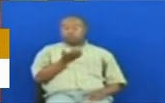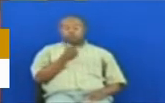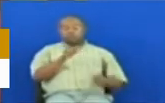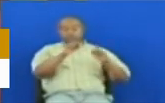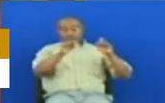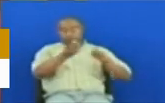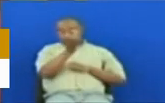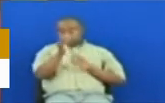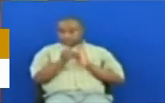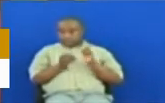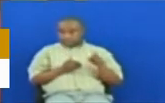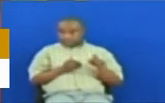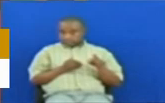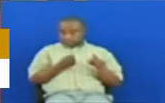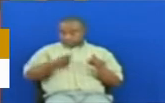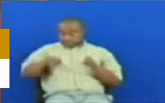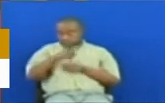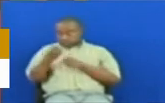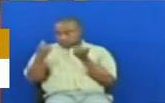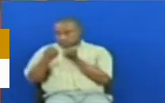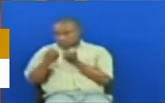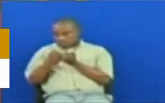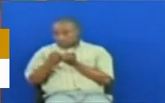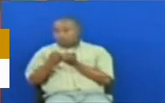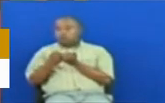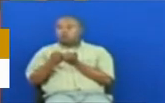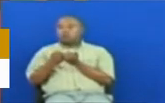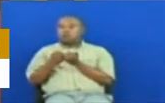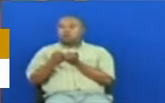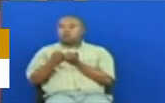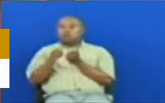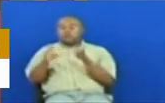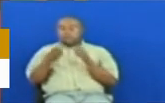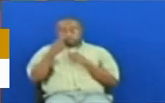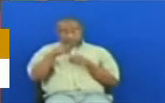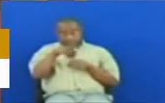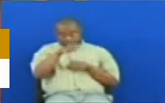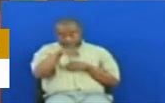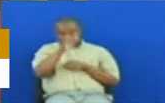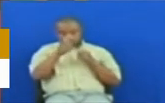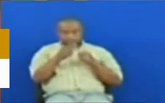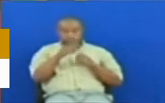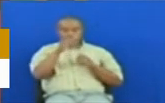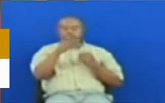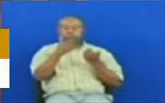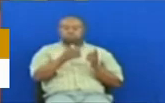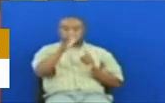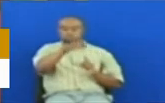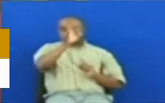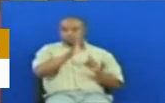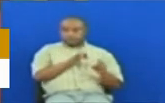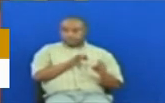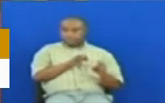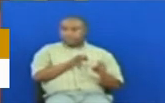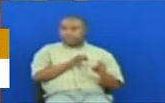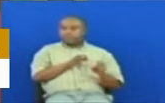sheria tunavyovitunga lakini tunaishia eligible for reappointment, lakini kuna kitu kinakwalify kwamba cannot